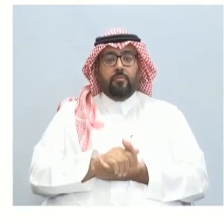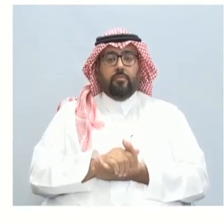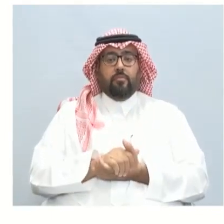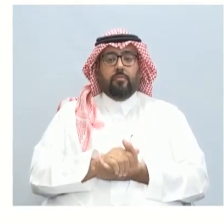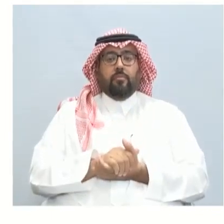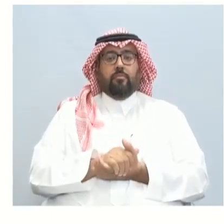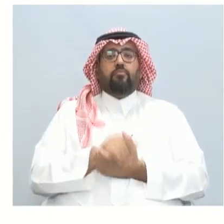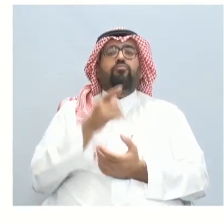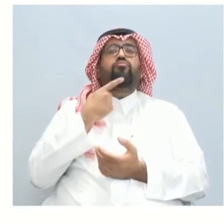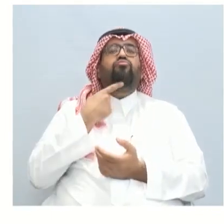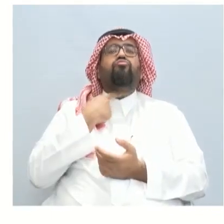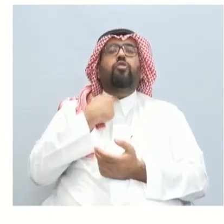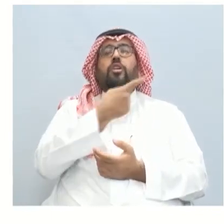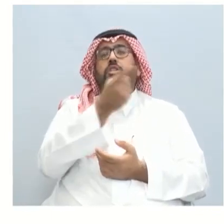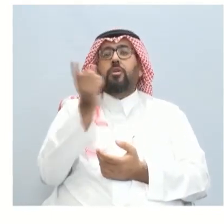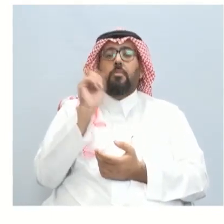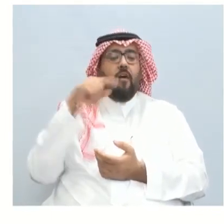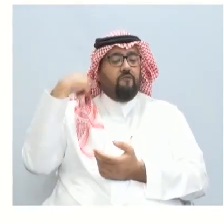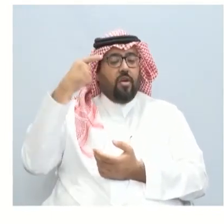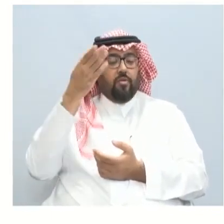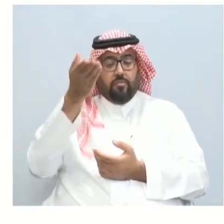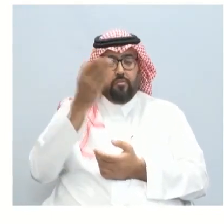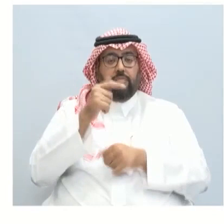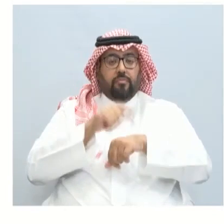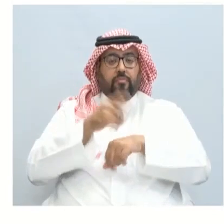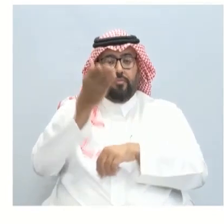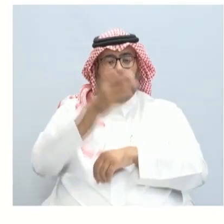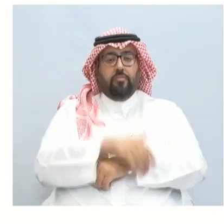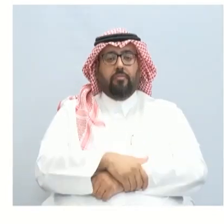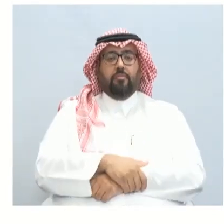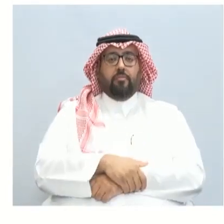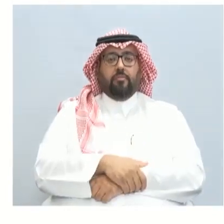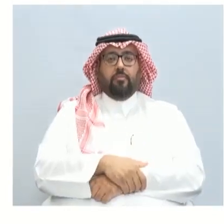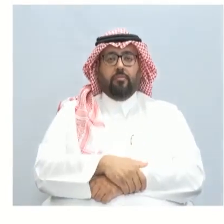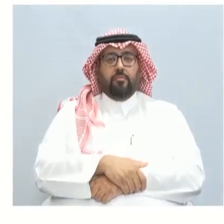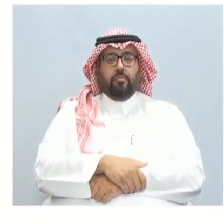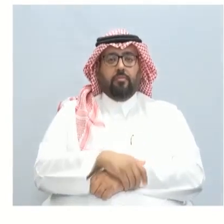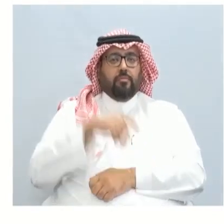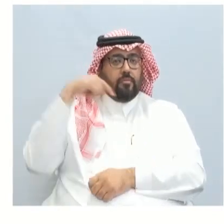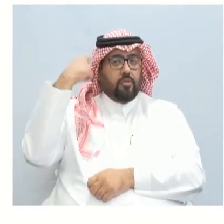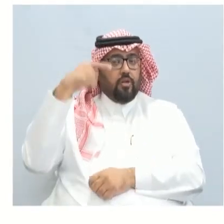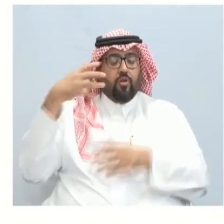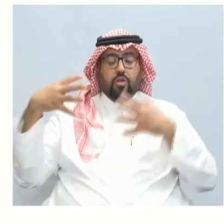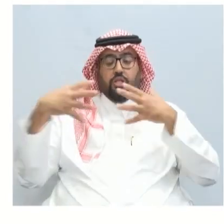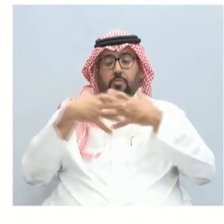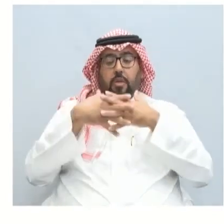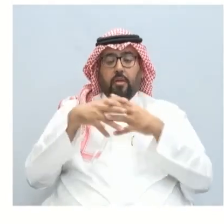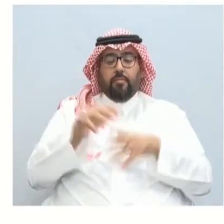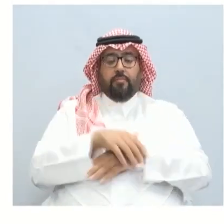نريد ان جميع يشارك فكروا فيها قليلا ابناء وبنات الطلاب وتذكروها جميعا